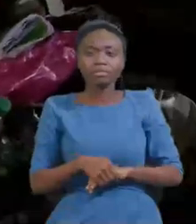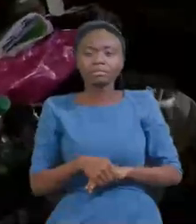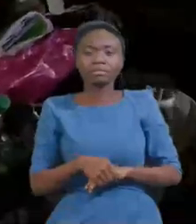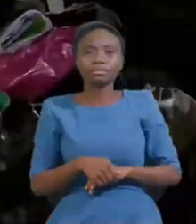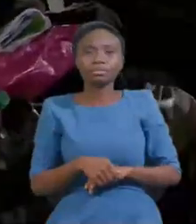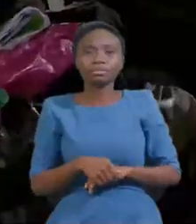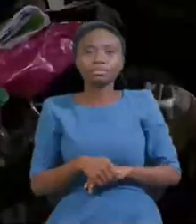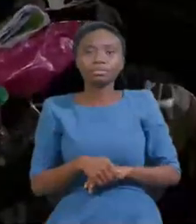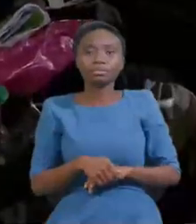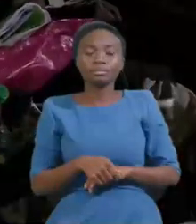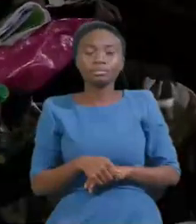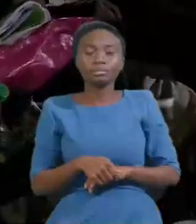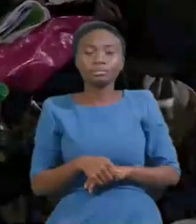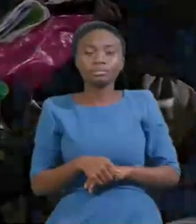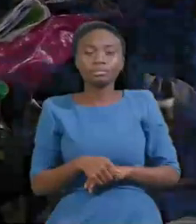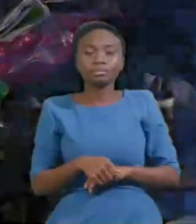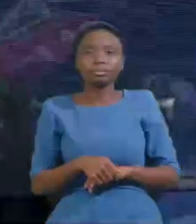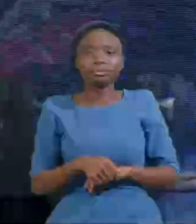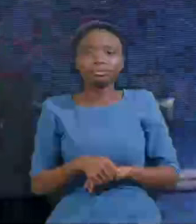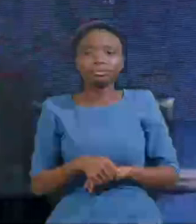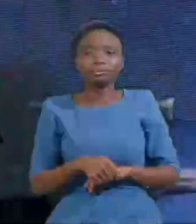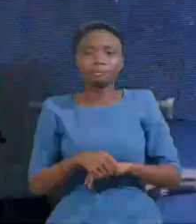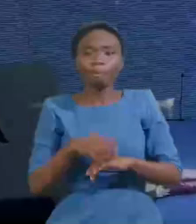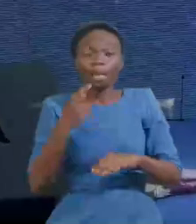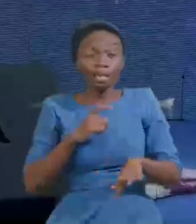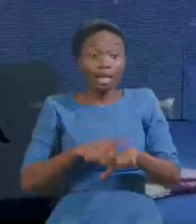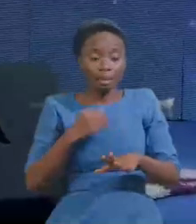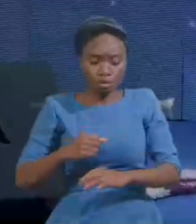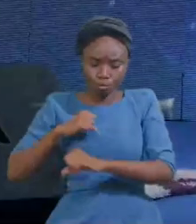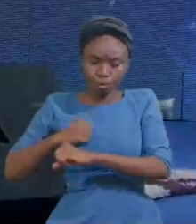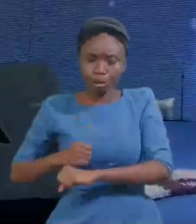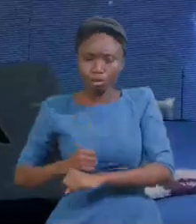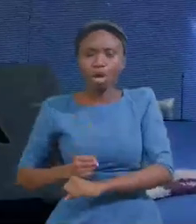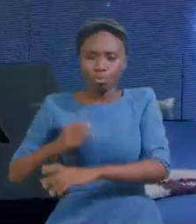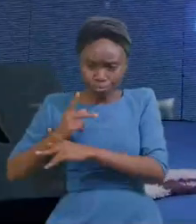L'heure de la puissance de la croix du calvaire est venue pour toi.